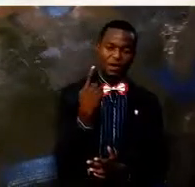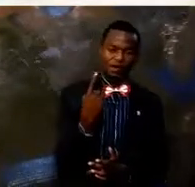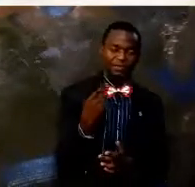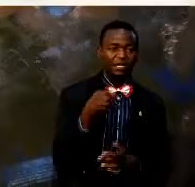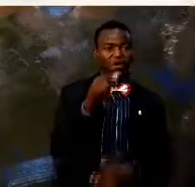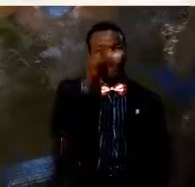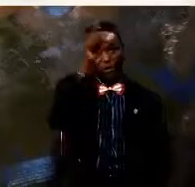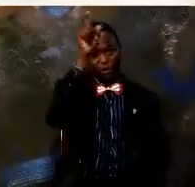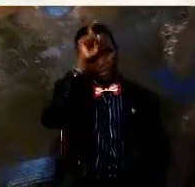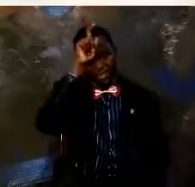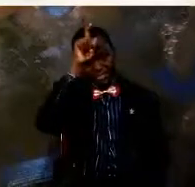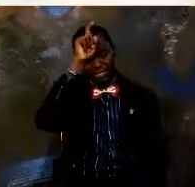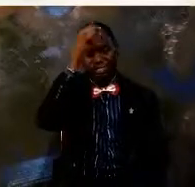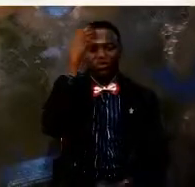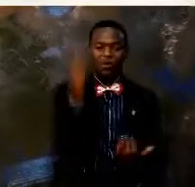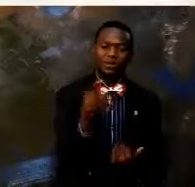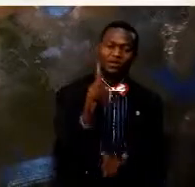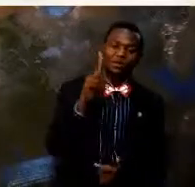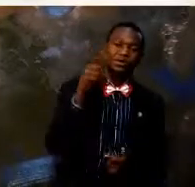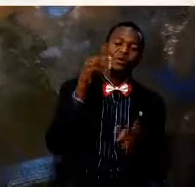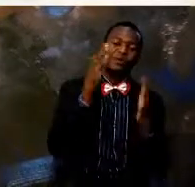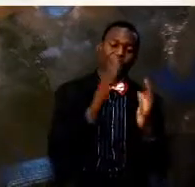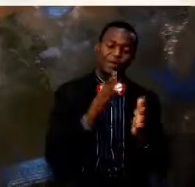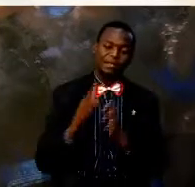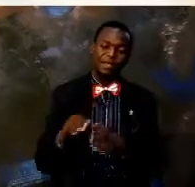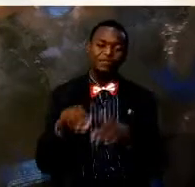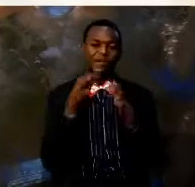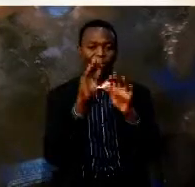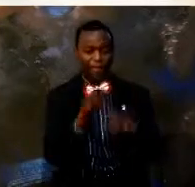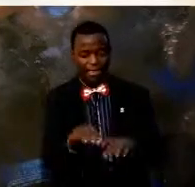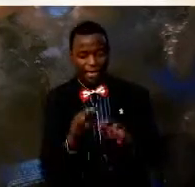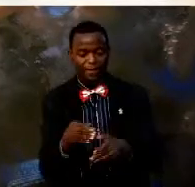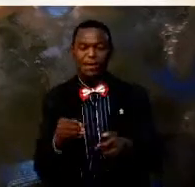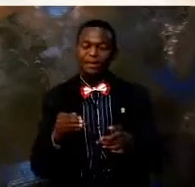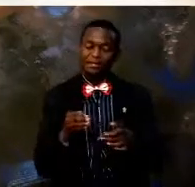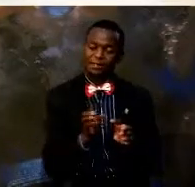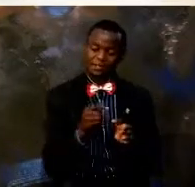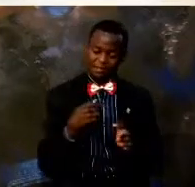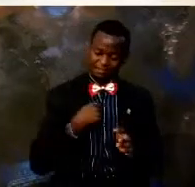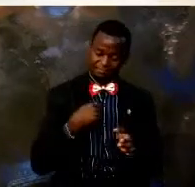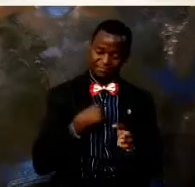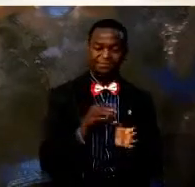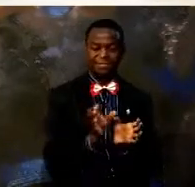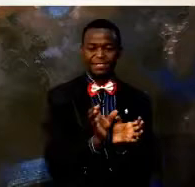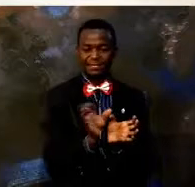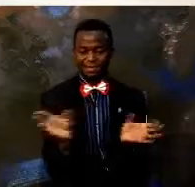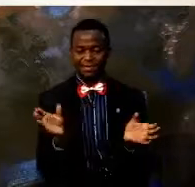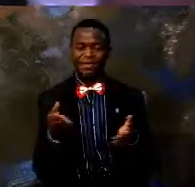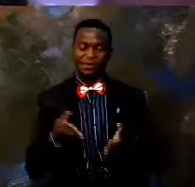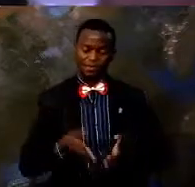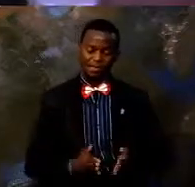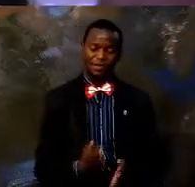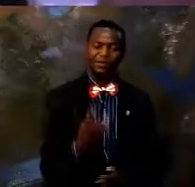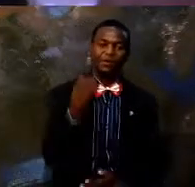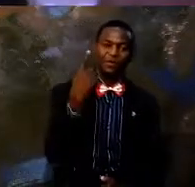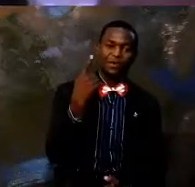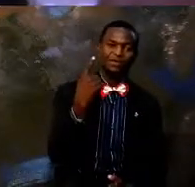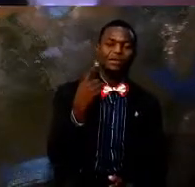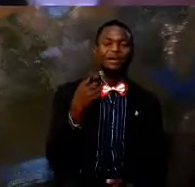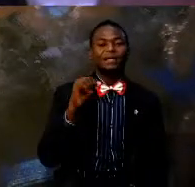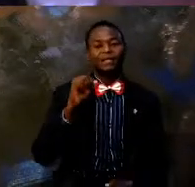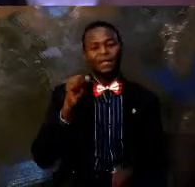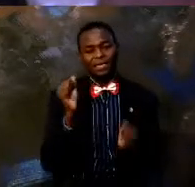Wamisri wa watoto wao na wa wanadamu na wa wanyama nilijitengea wazaliwa wa kwanza. Agenda ni